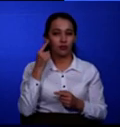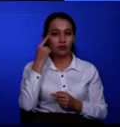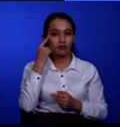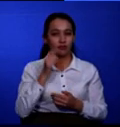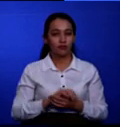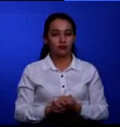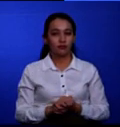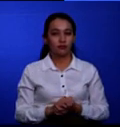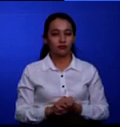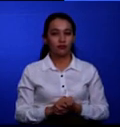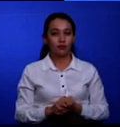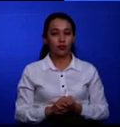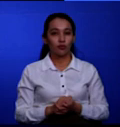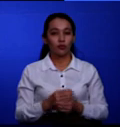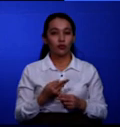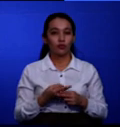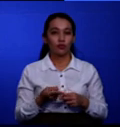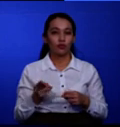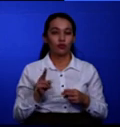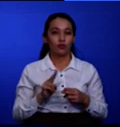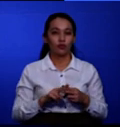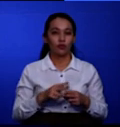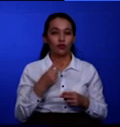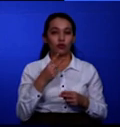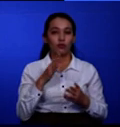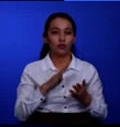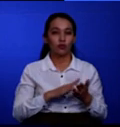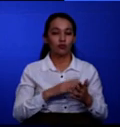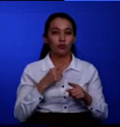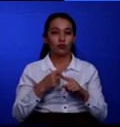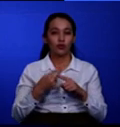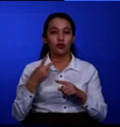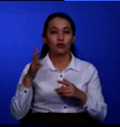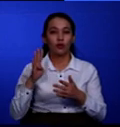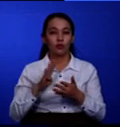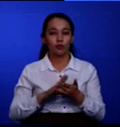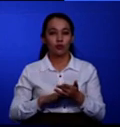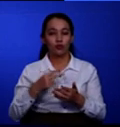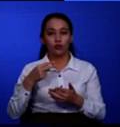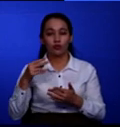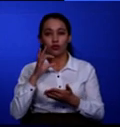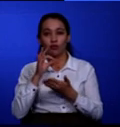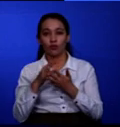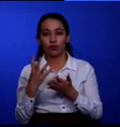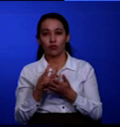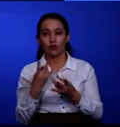To'ppa to'g'ri. Biz buni bilish uchun 29 va 29 ning yig'indisini